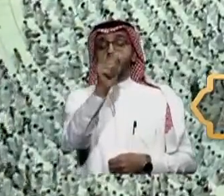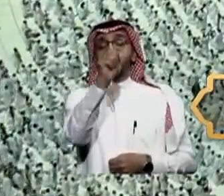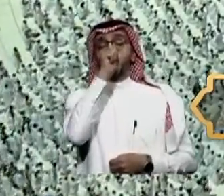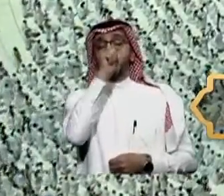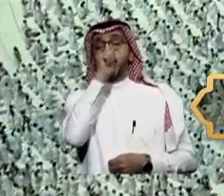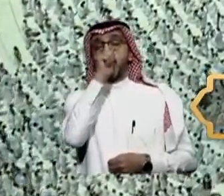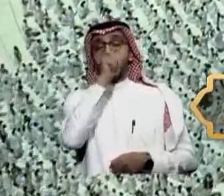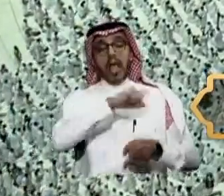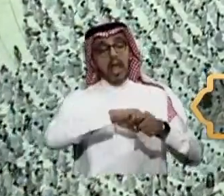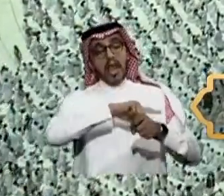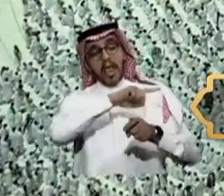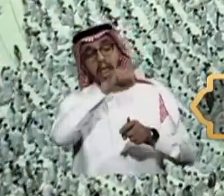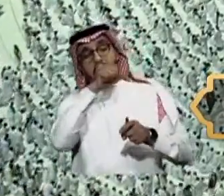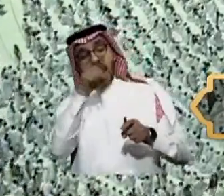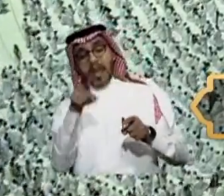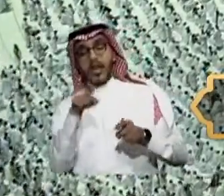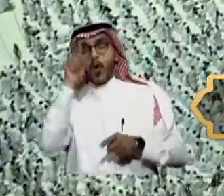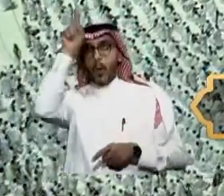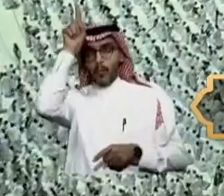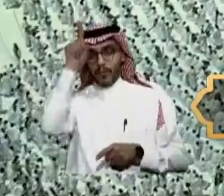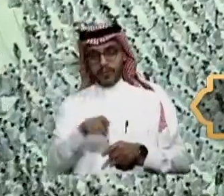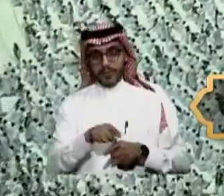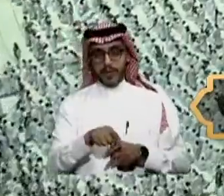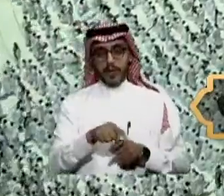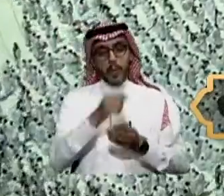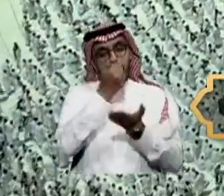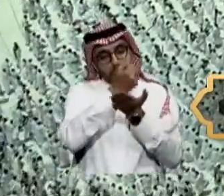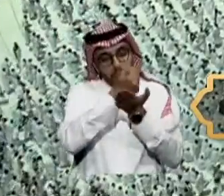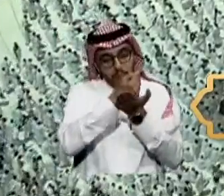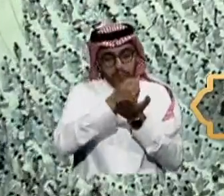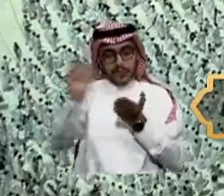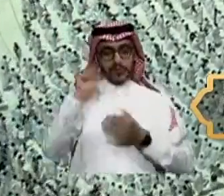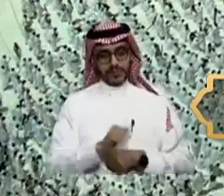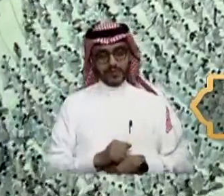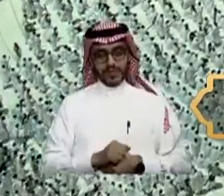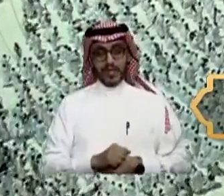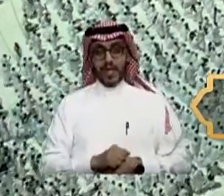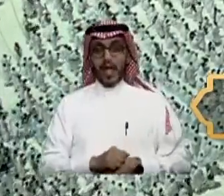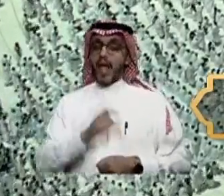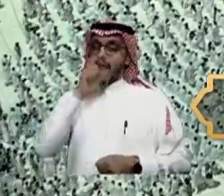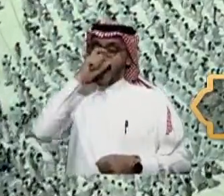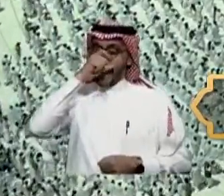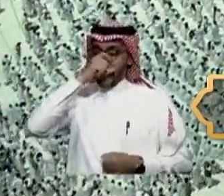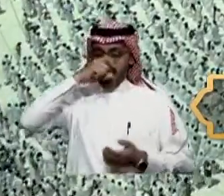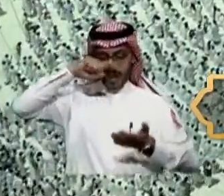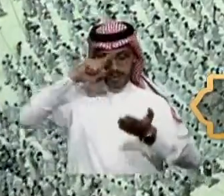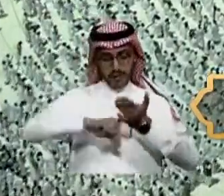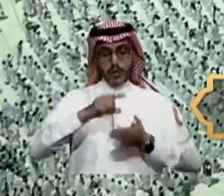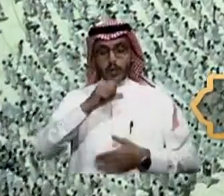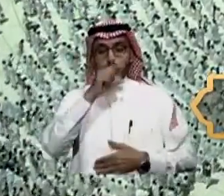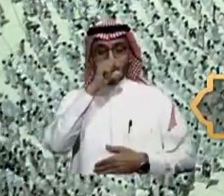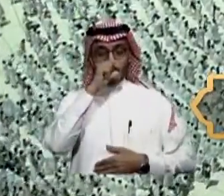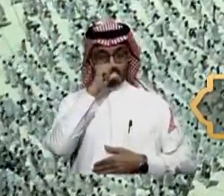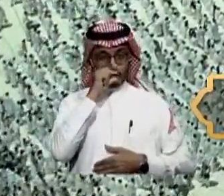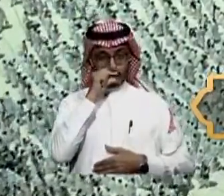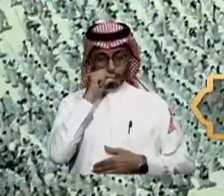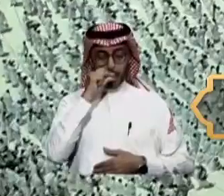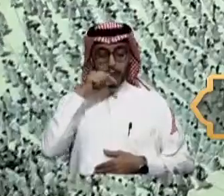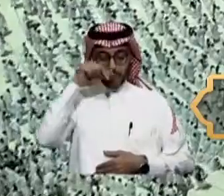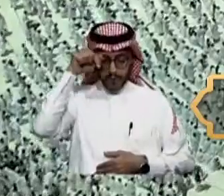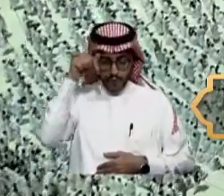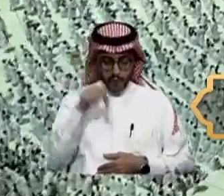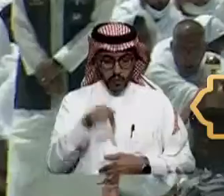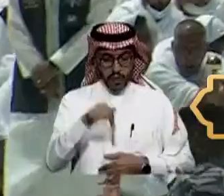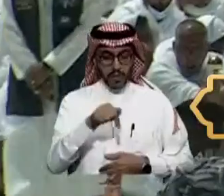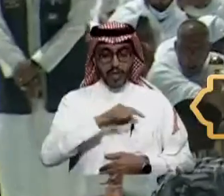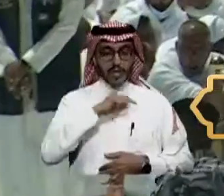الى الليله المقبله ثم خ ذلك واستقرت فرضيه الصيام على وجهه المعروف